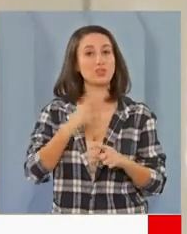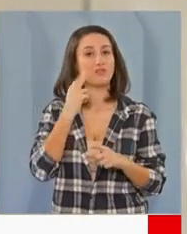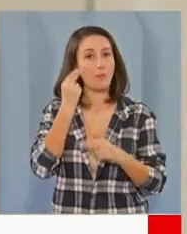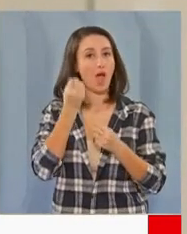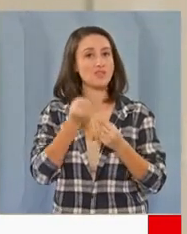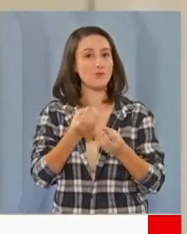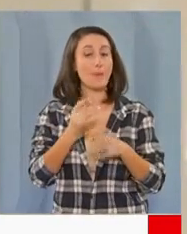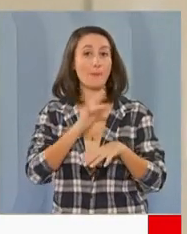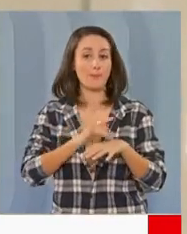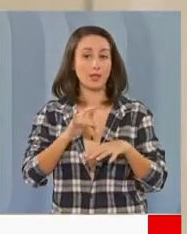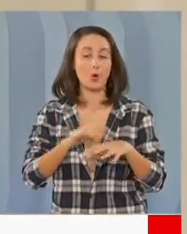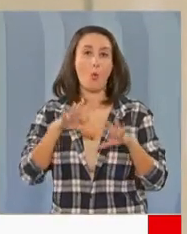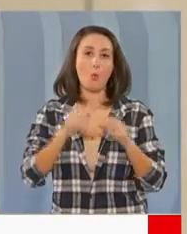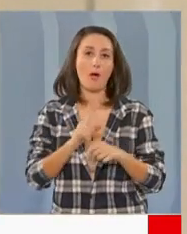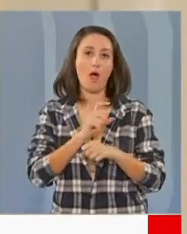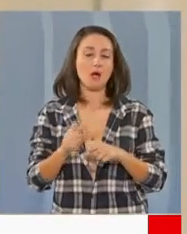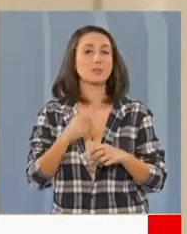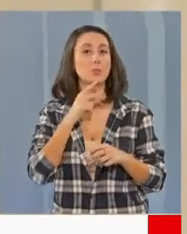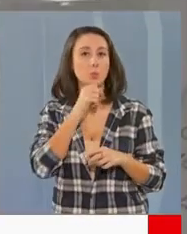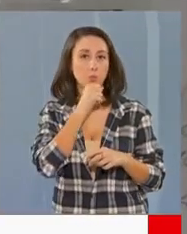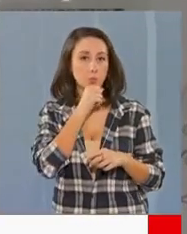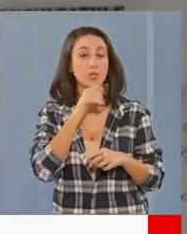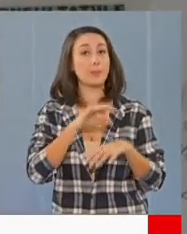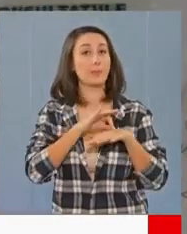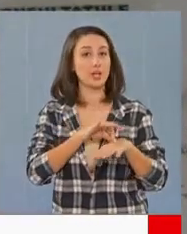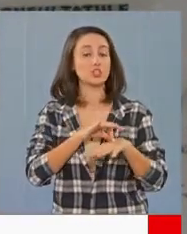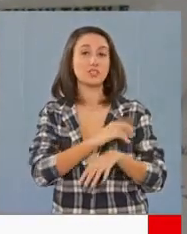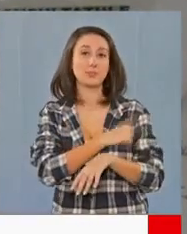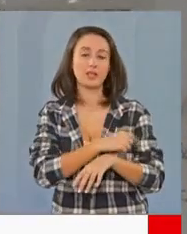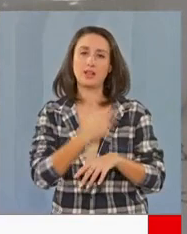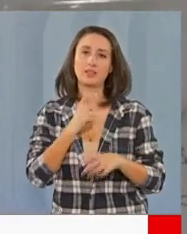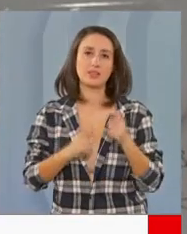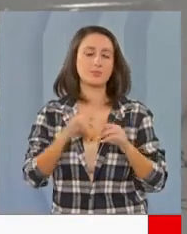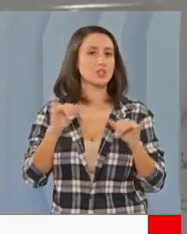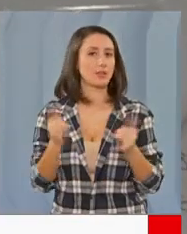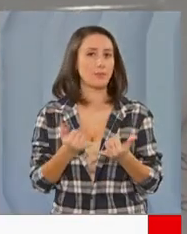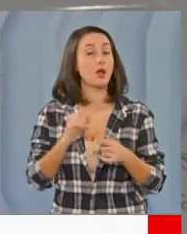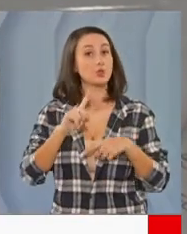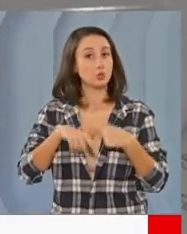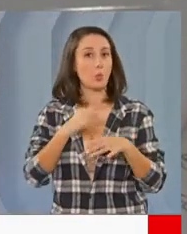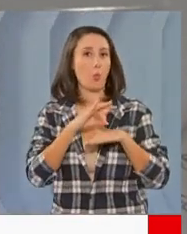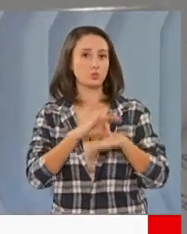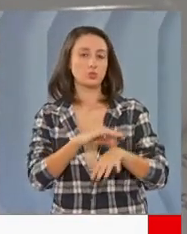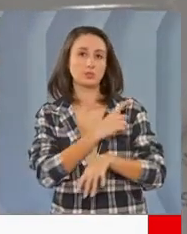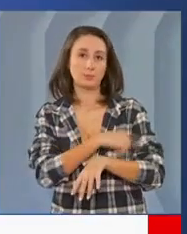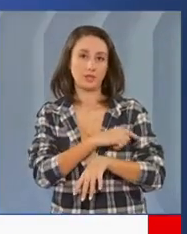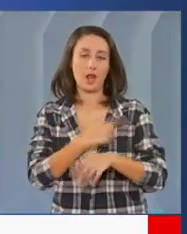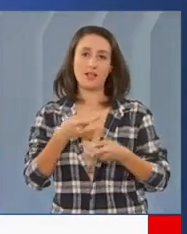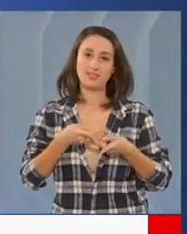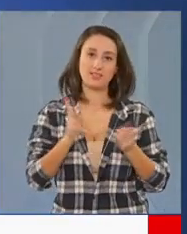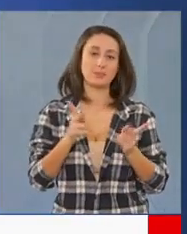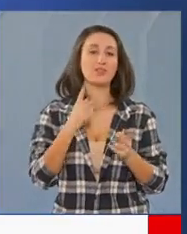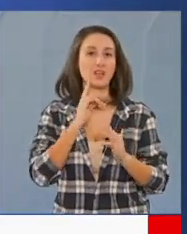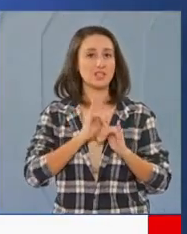informat medicul care se ocupa de cazul bunicii sale și managerul spitalului despre cele întâmplate. Ulterior, conducerea spitalului a transmis